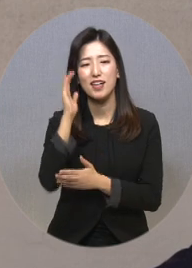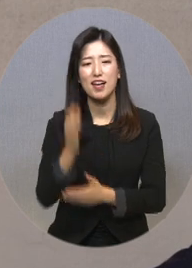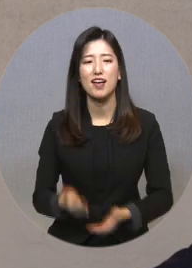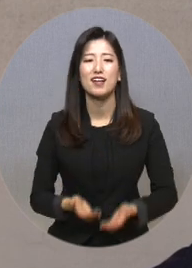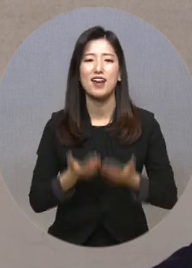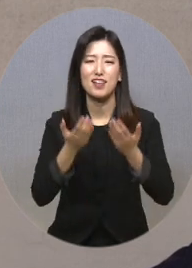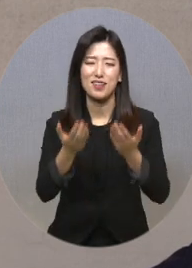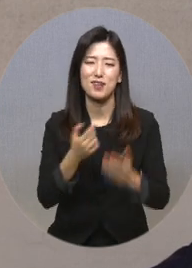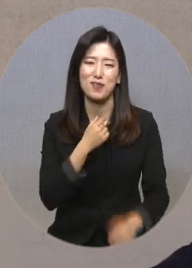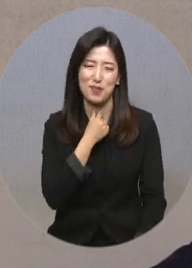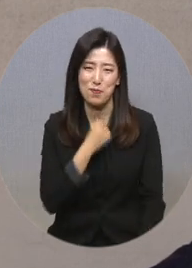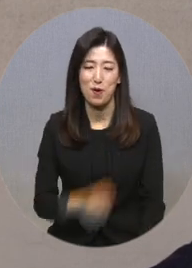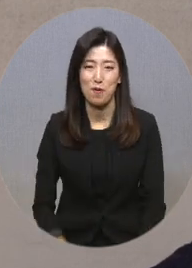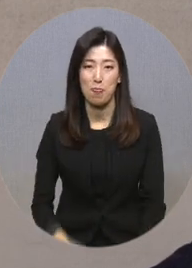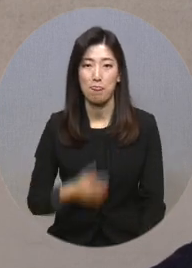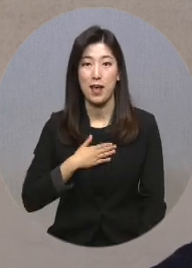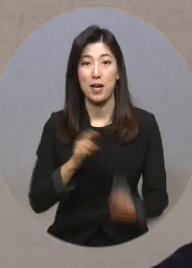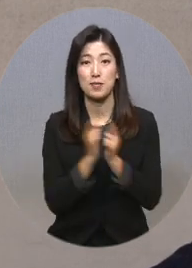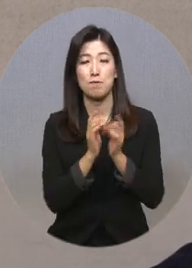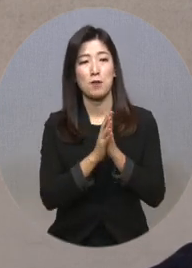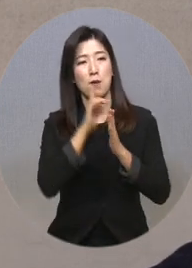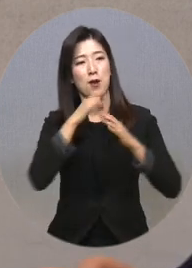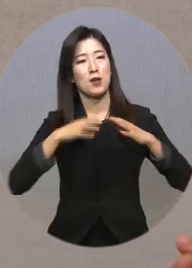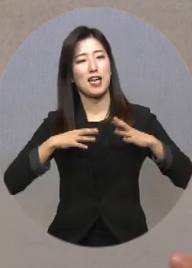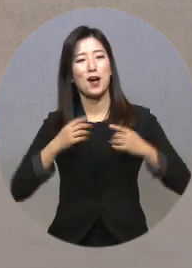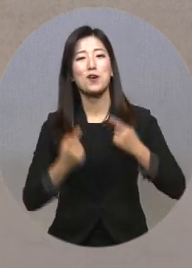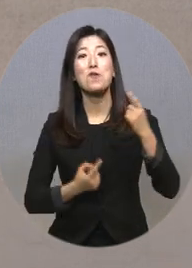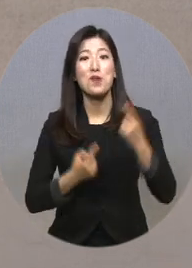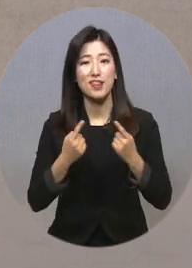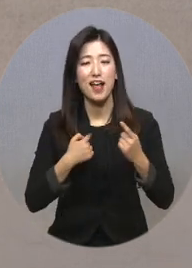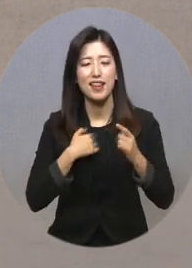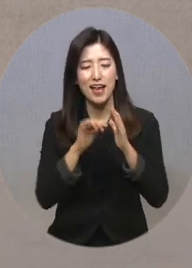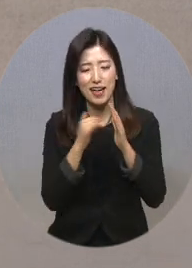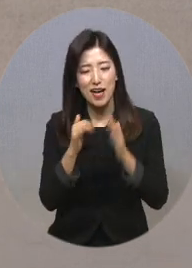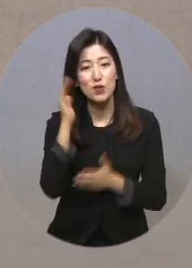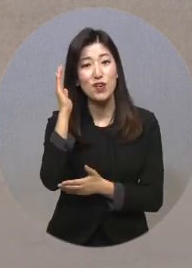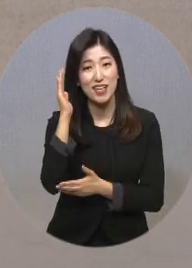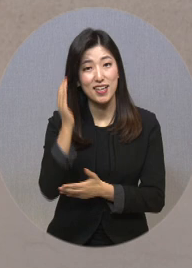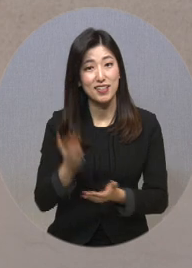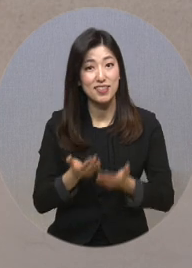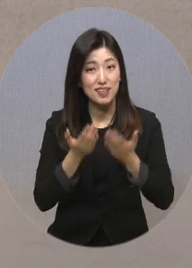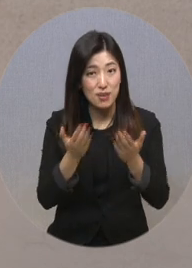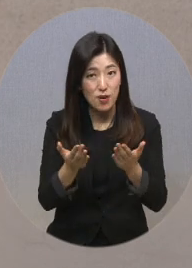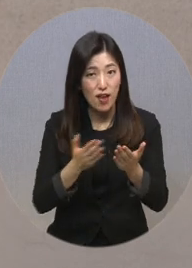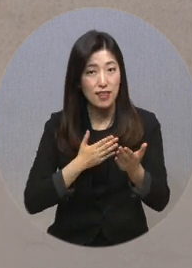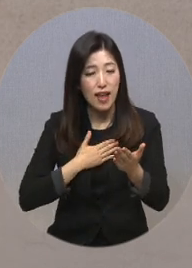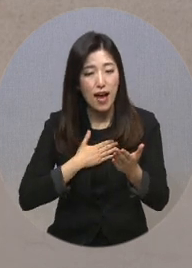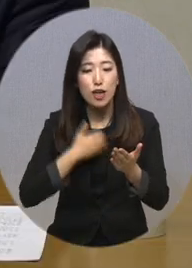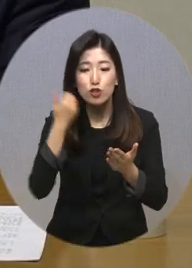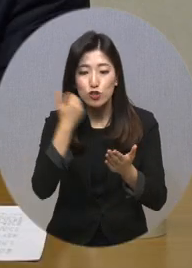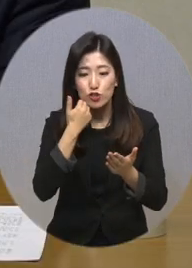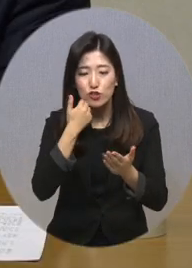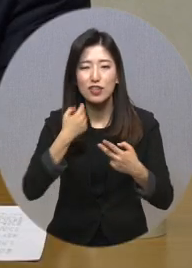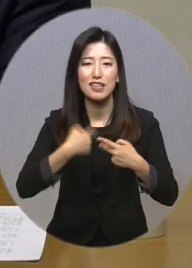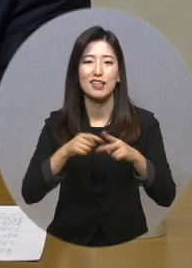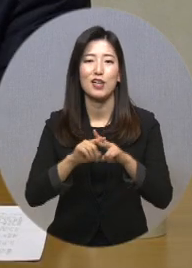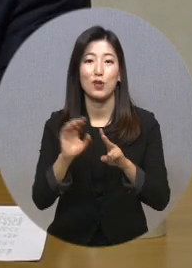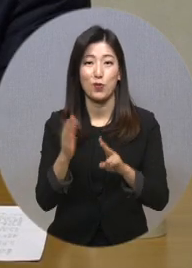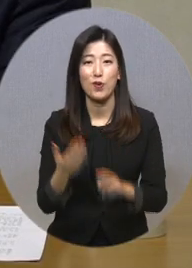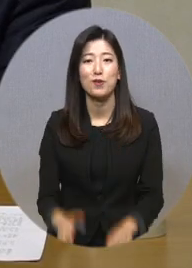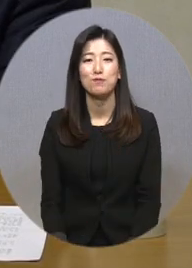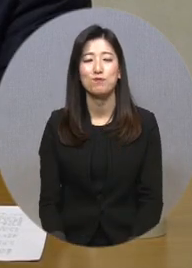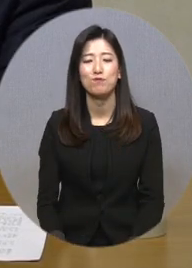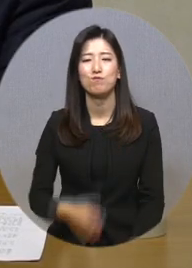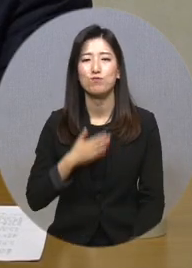않고도 시청자분들께서 저에 대해 이해하시기 빠르실 것 같습니다. 저는